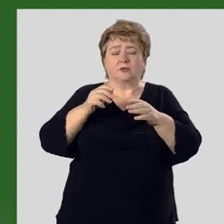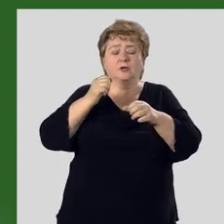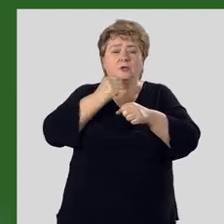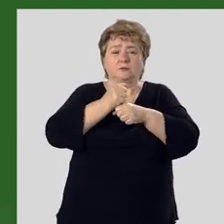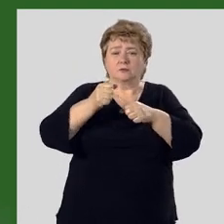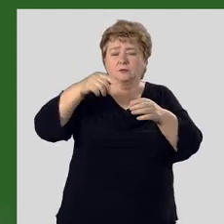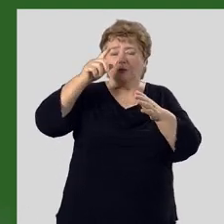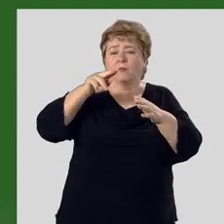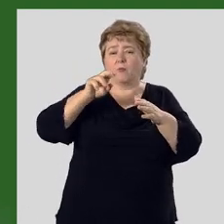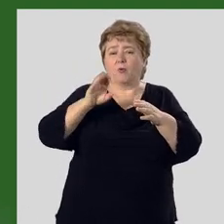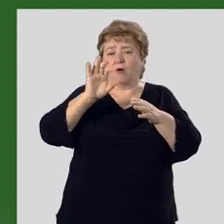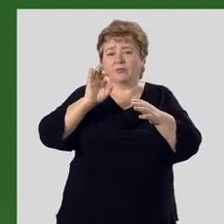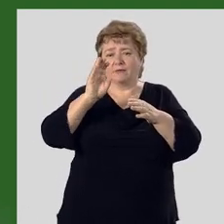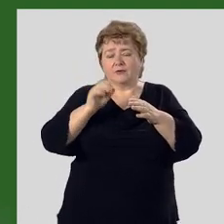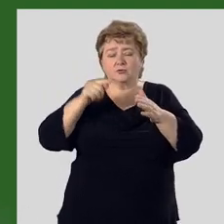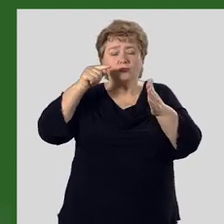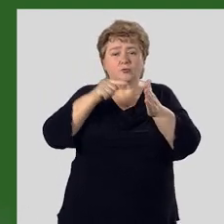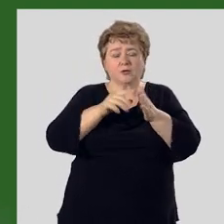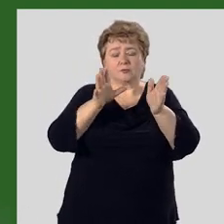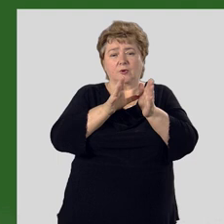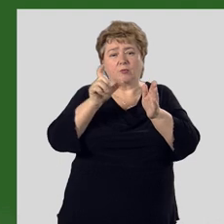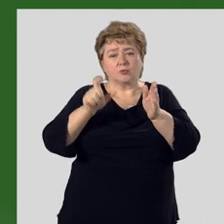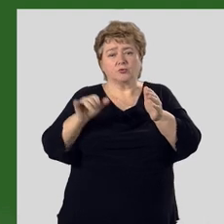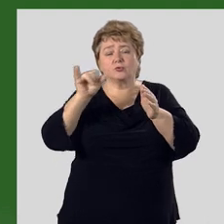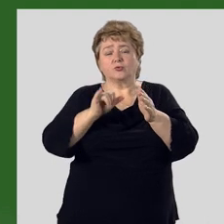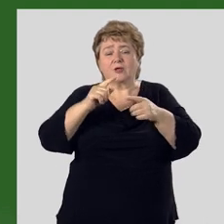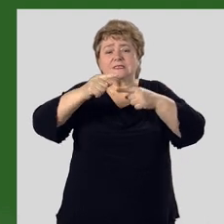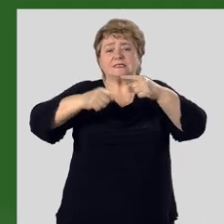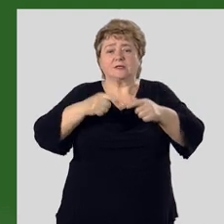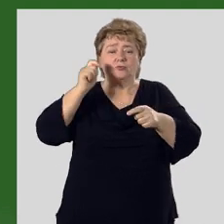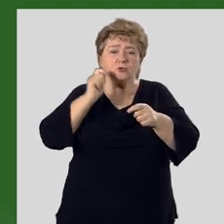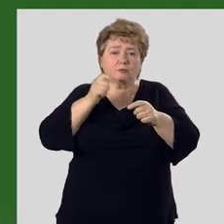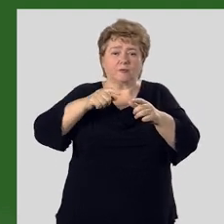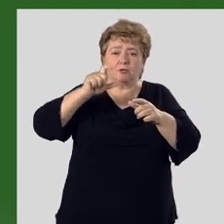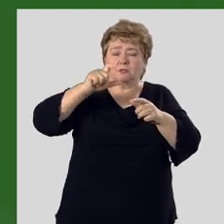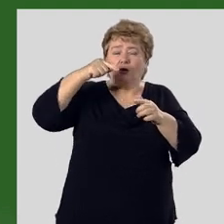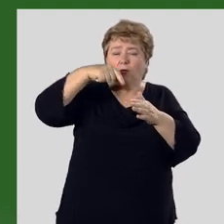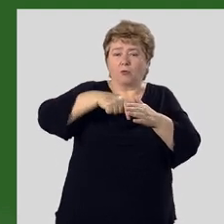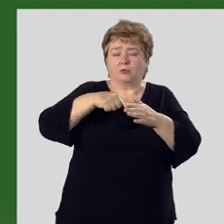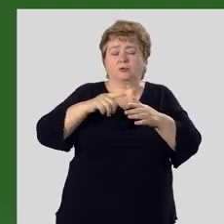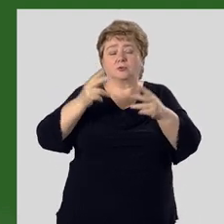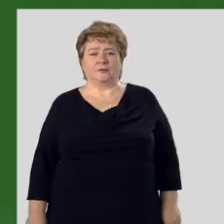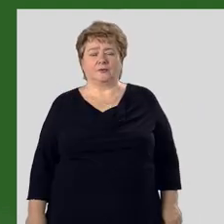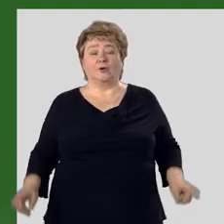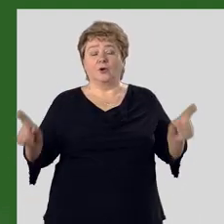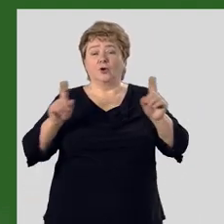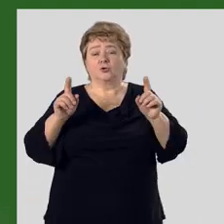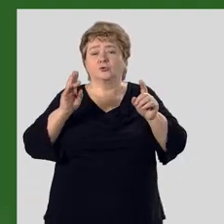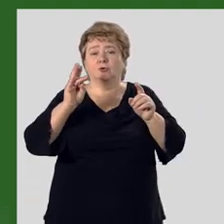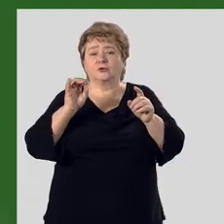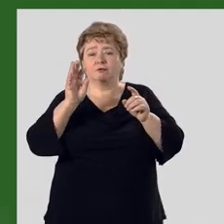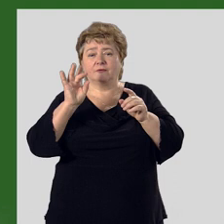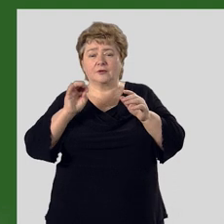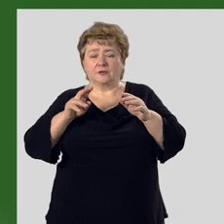по отвесу и указывает помощнику, куда вбить следующий колышек. По рисунку видно, что